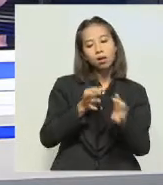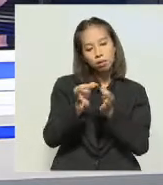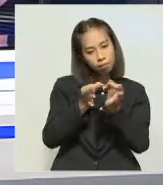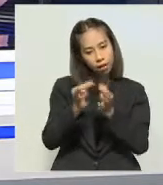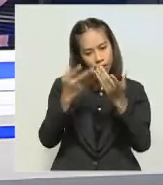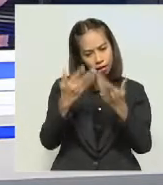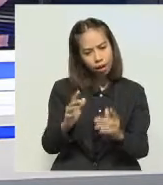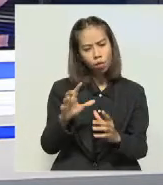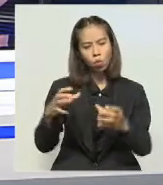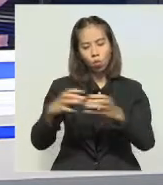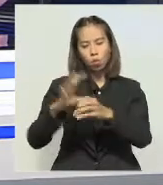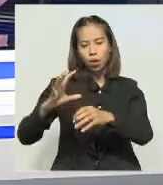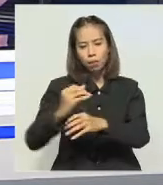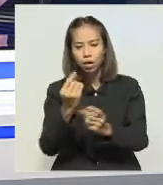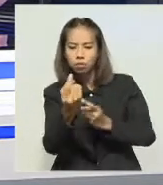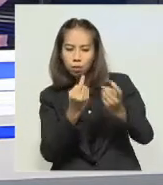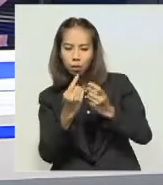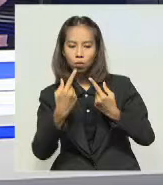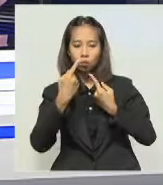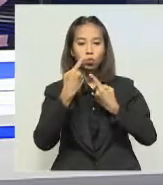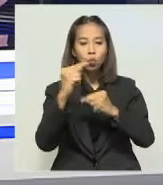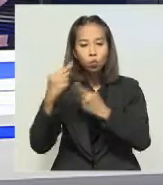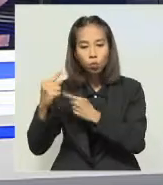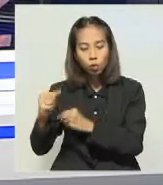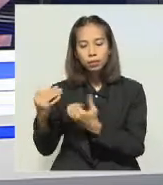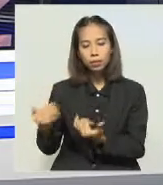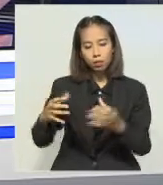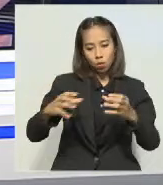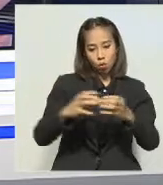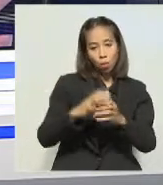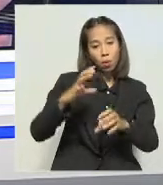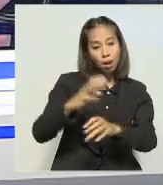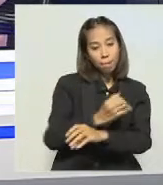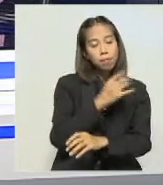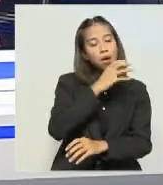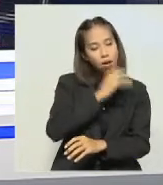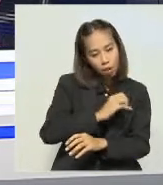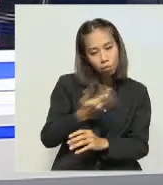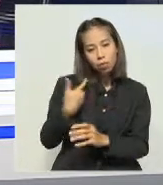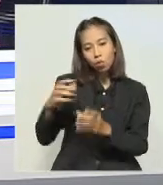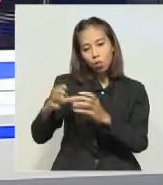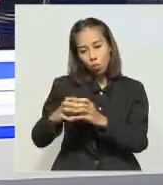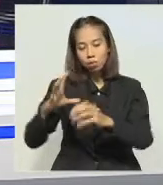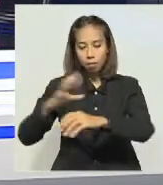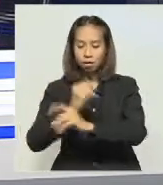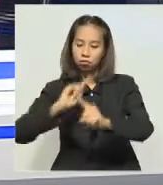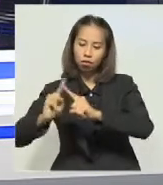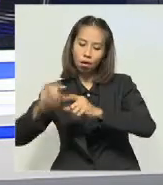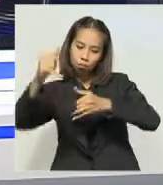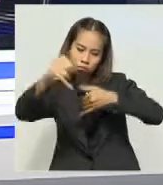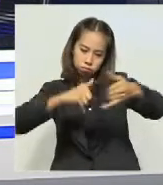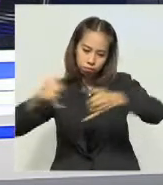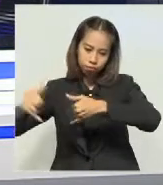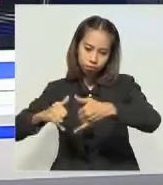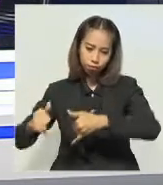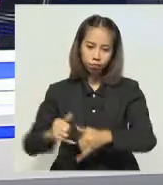ที่เป็นความกังวลของพรรคการเมืองต่างๆค่ะซึ่งก็มีพรรคการเมืองเดิมแล้วก็กลุ่มการเมืองเข้ารับฟังการชี้แจงอย่างคึกคักเลยติดตามบร